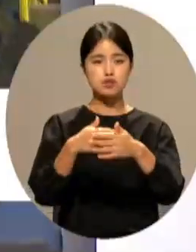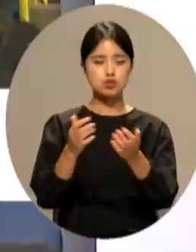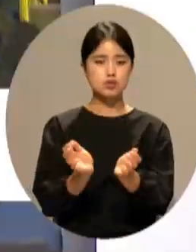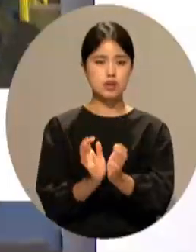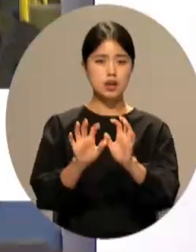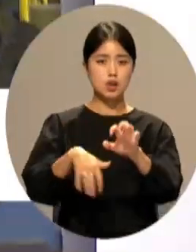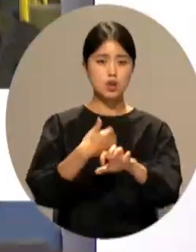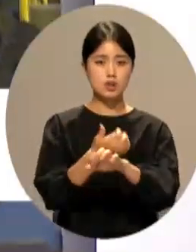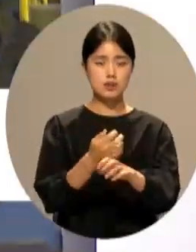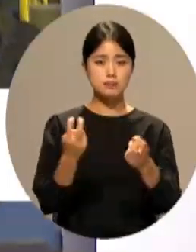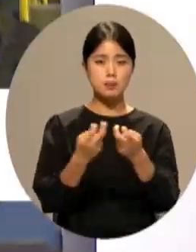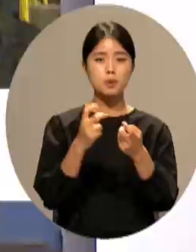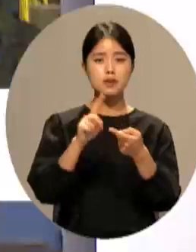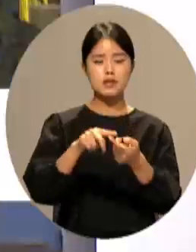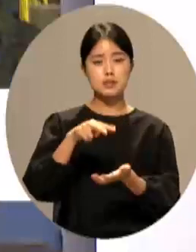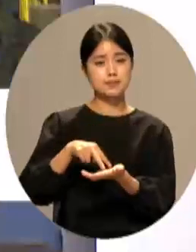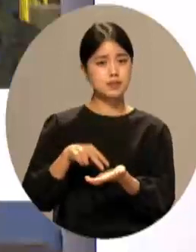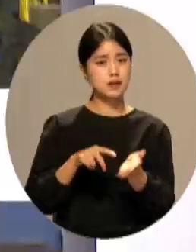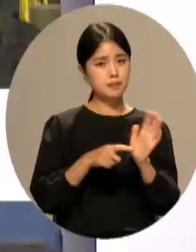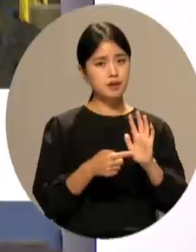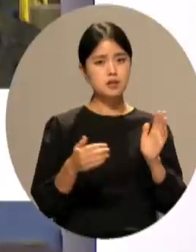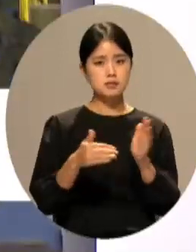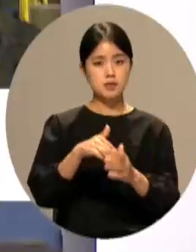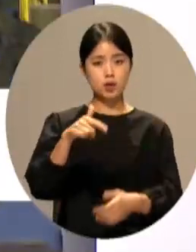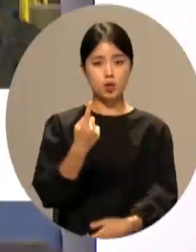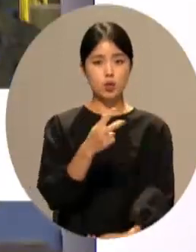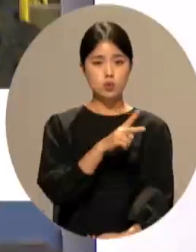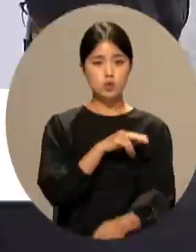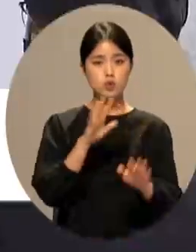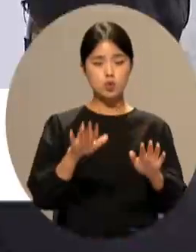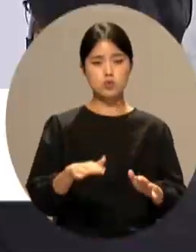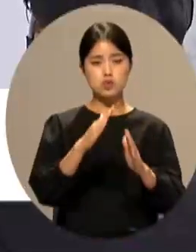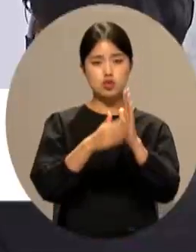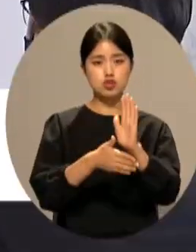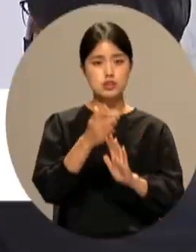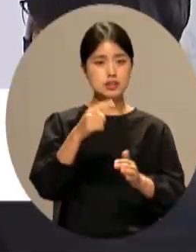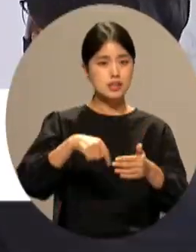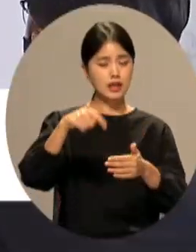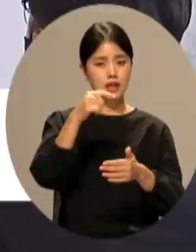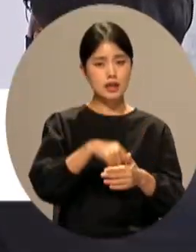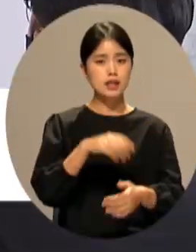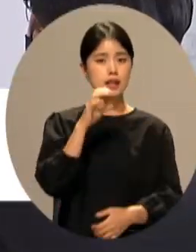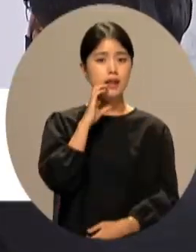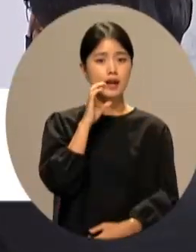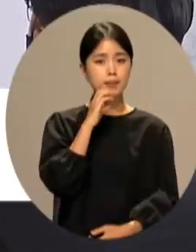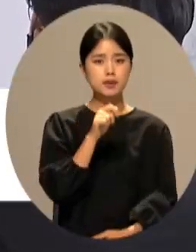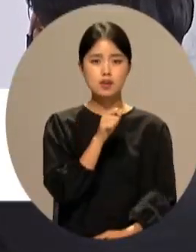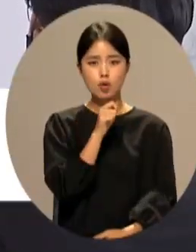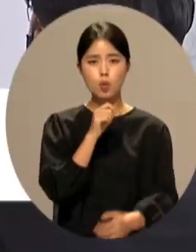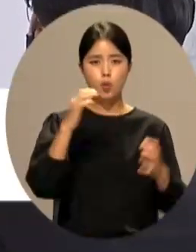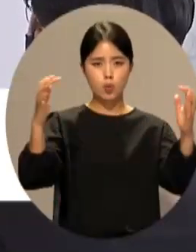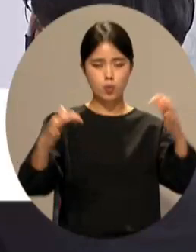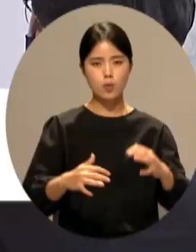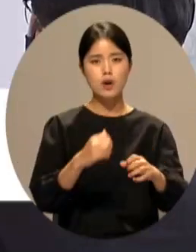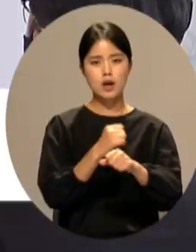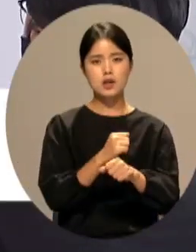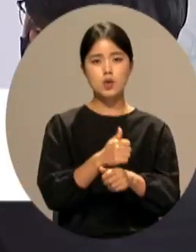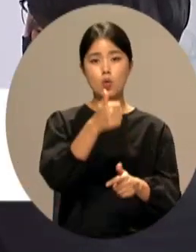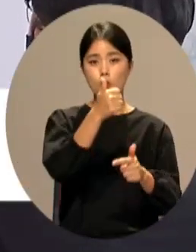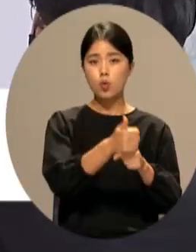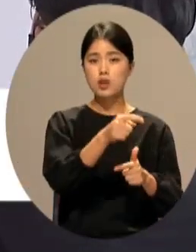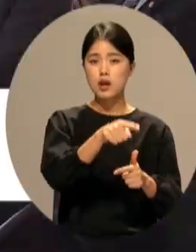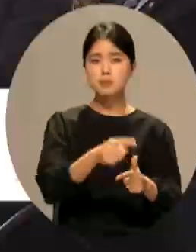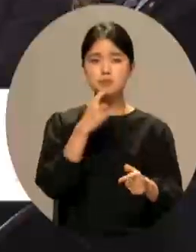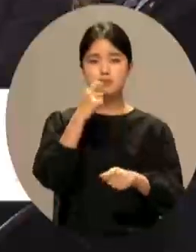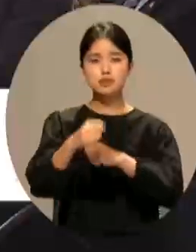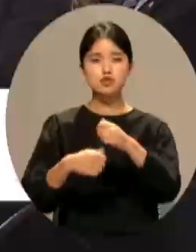대해 입장을 밝혔습니다. 고 의원은 오늘 전주 시내 카페에서 진행된 토크 콘서트에서 호남은 민주당이